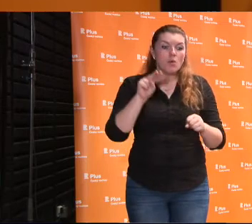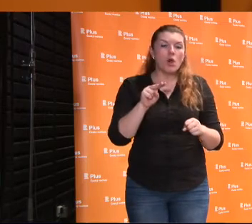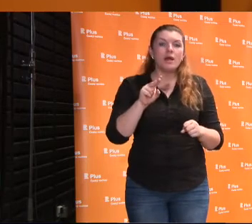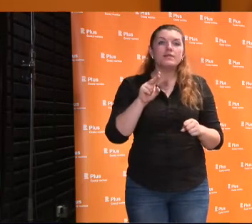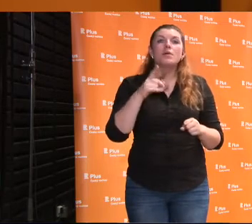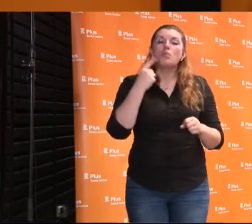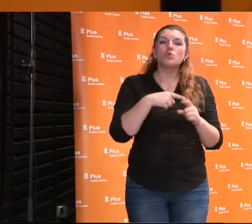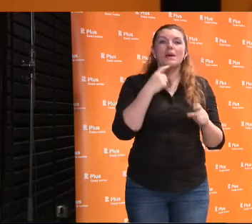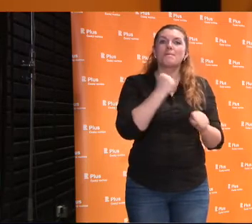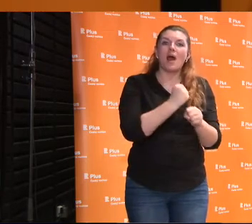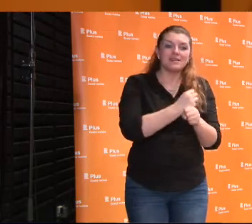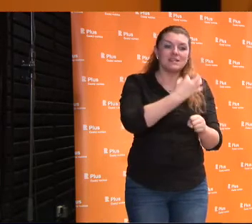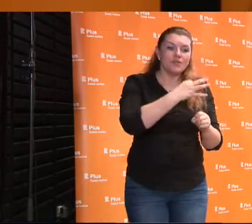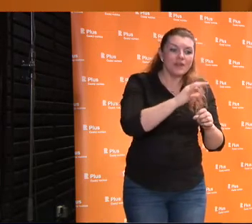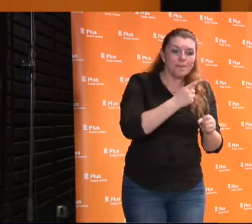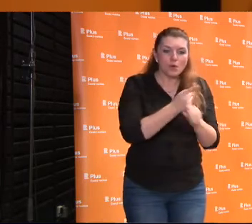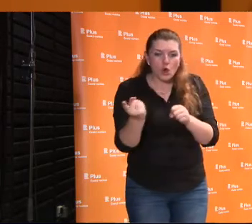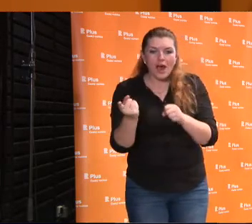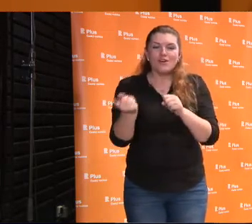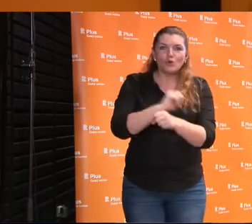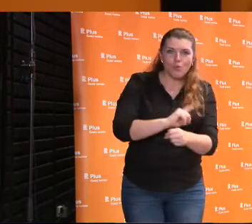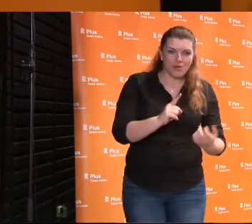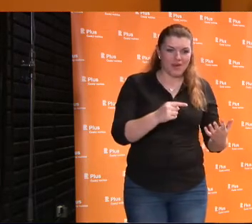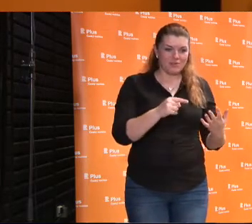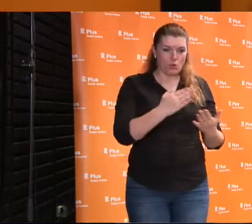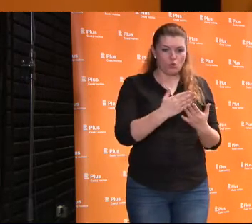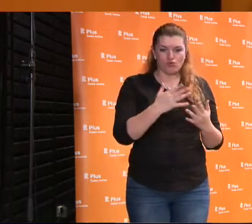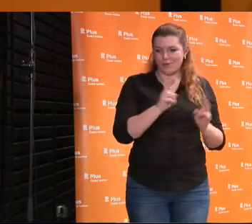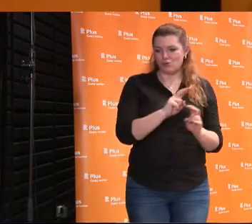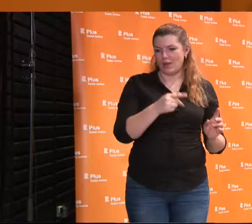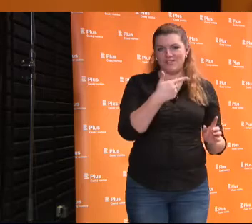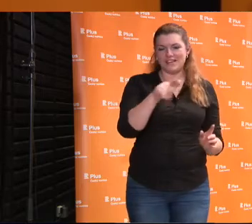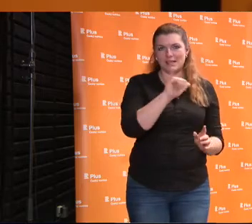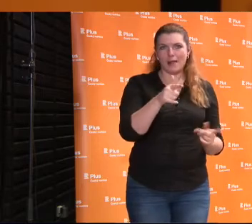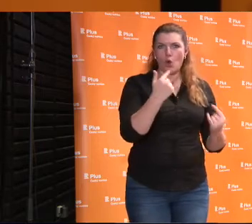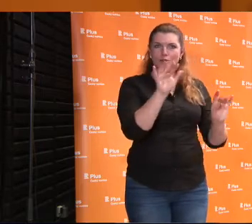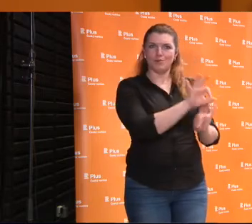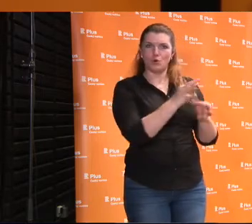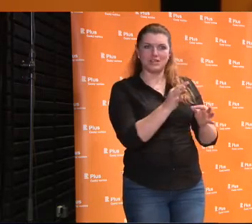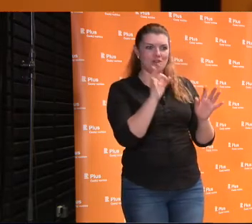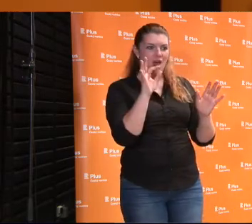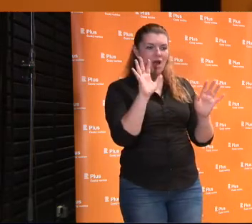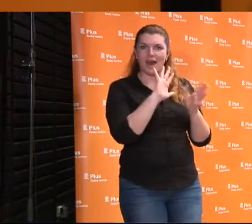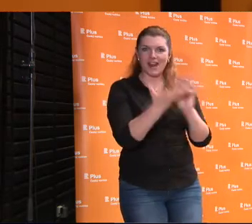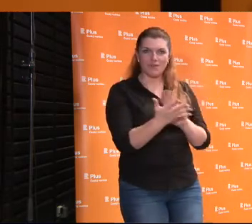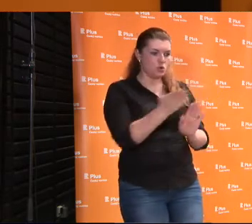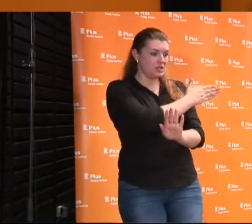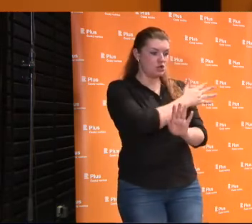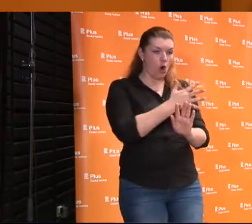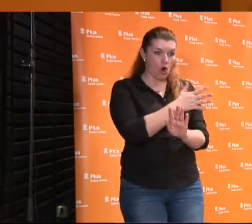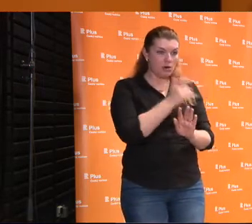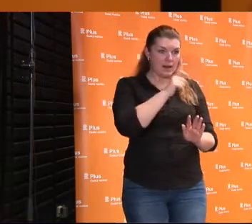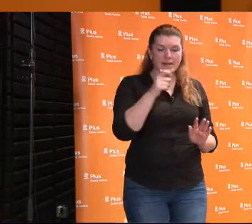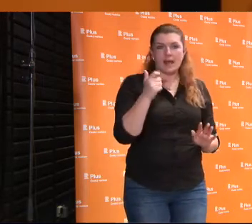jako komoditu. Ta práce jako komodita, ta existuje 200 let, zhruba od průmyslové revoluce. Do té doby lidi